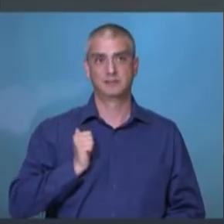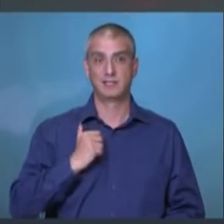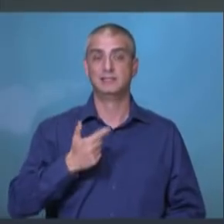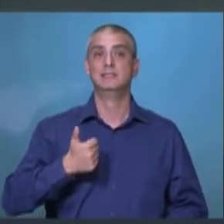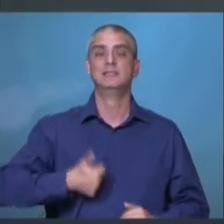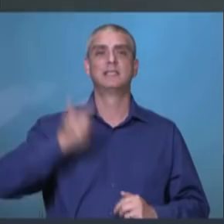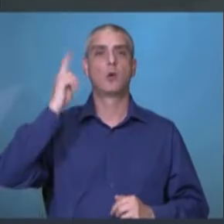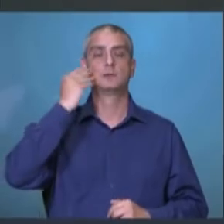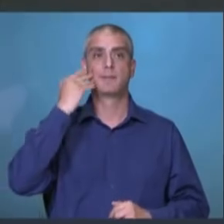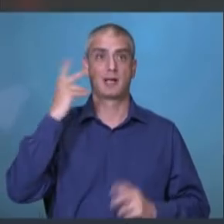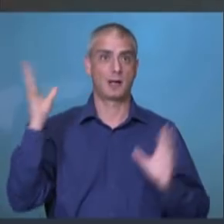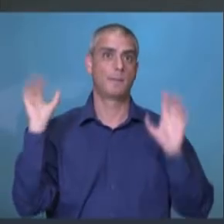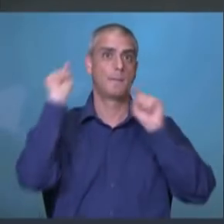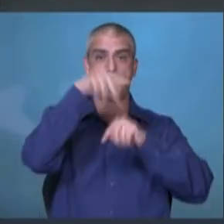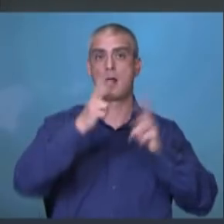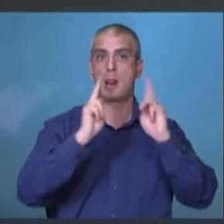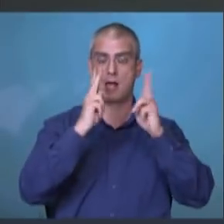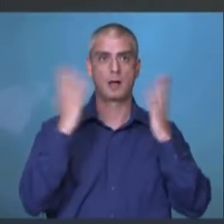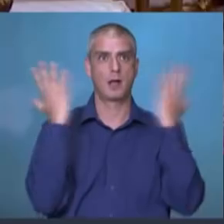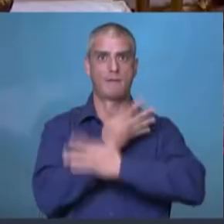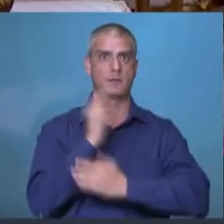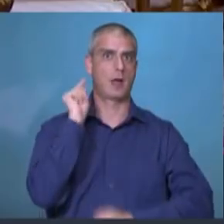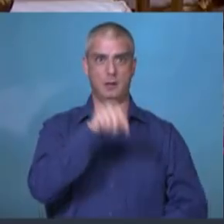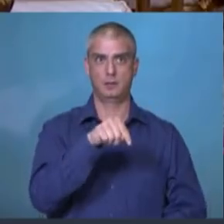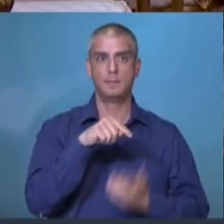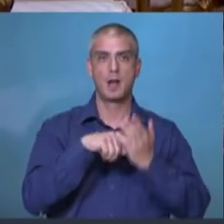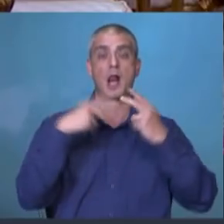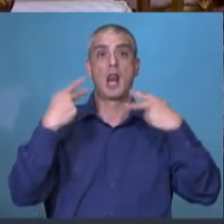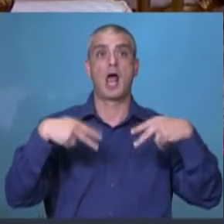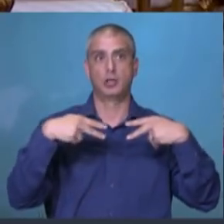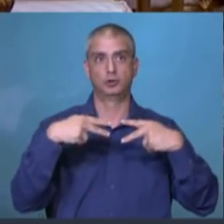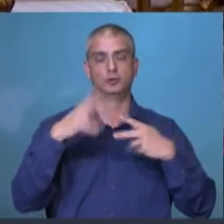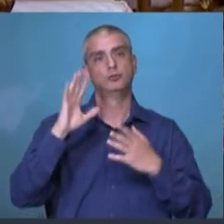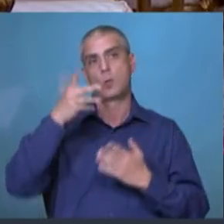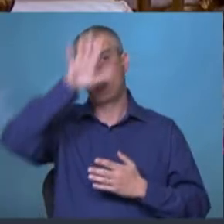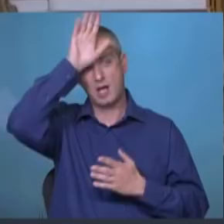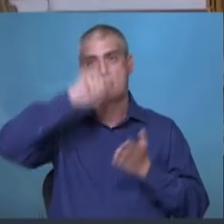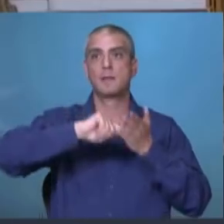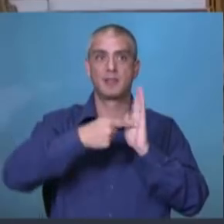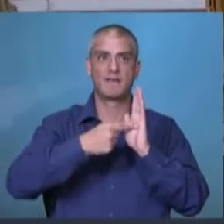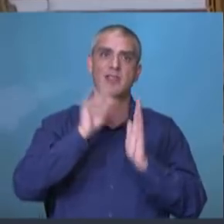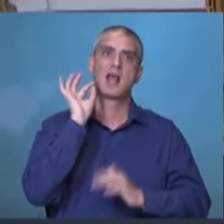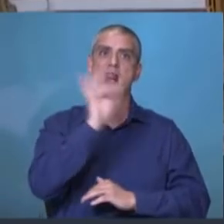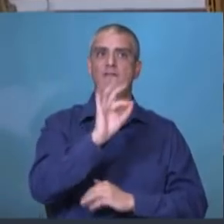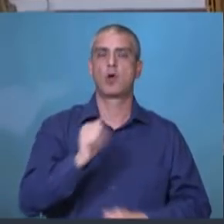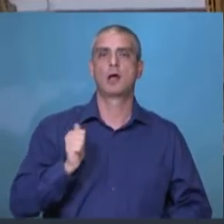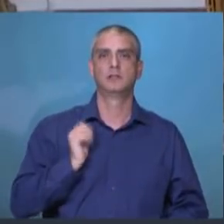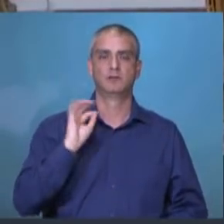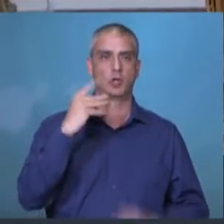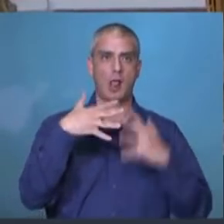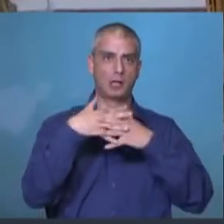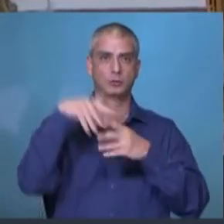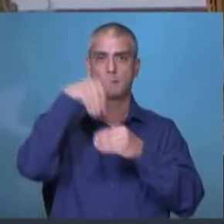החוץ האמריקני פומפאו לבגדד לביקור פתע, בעקבות חשש בוושינגטון מפני כוונה של איראן לפגוע בכוחות ארצות הברית